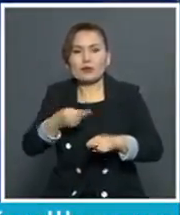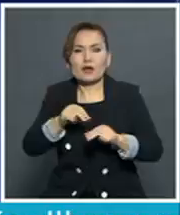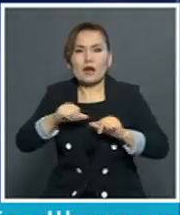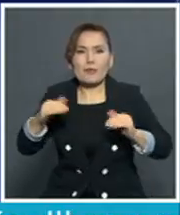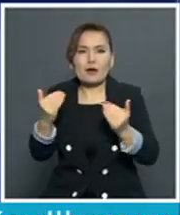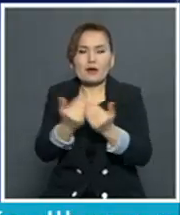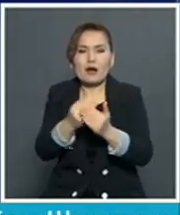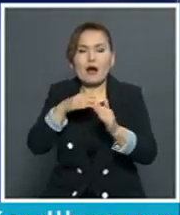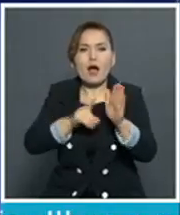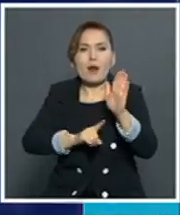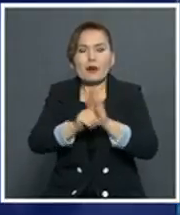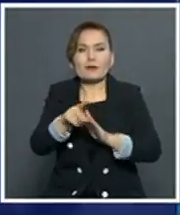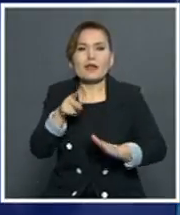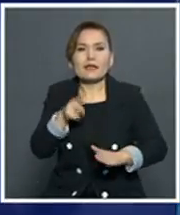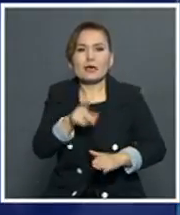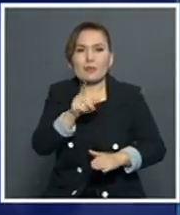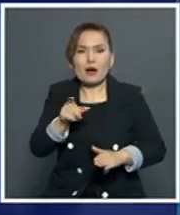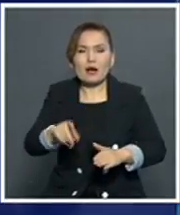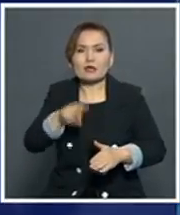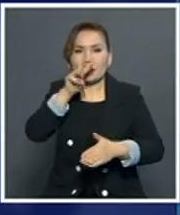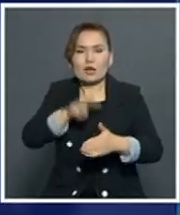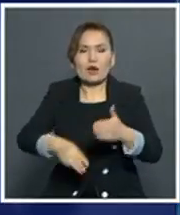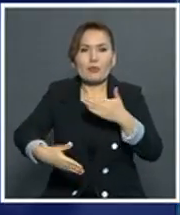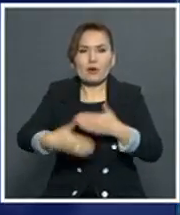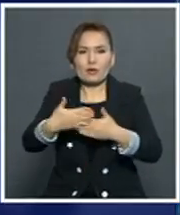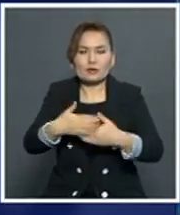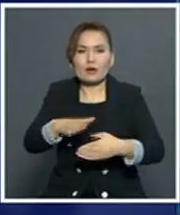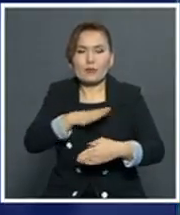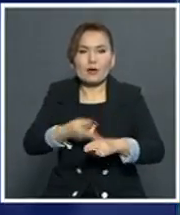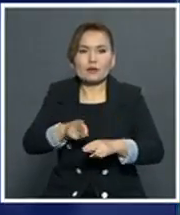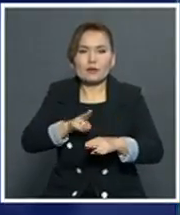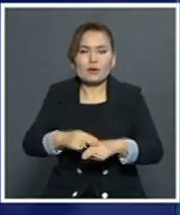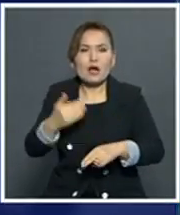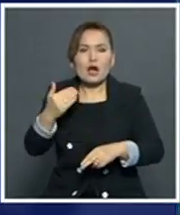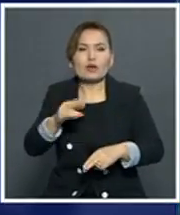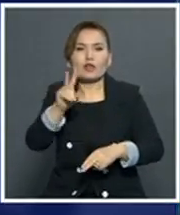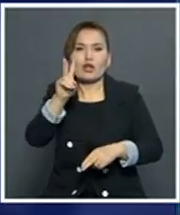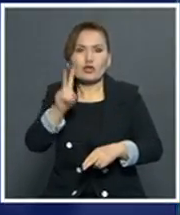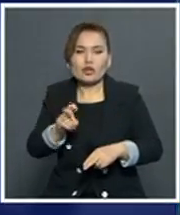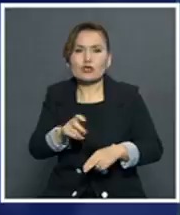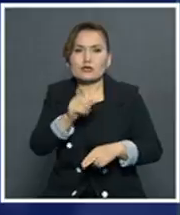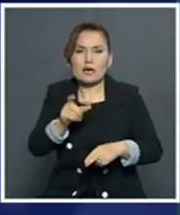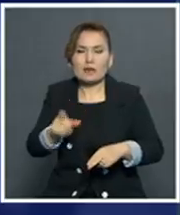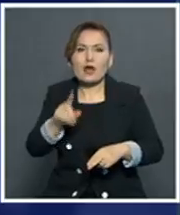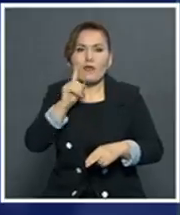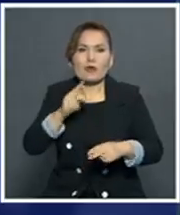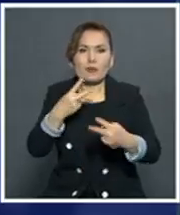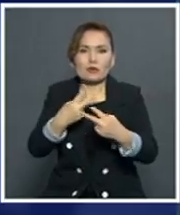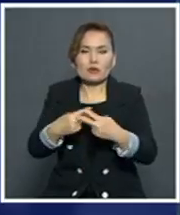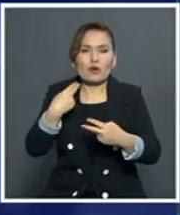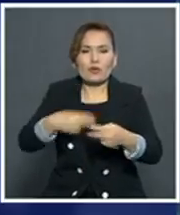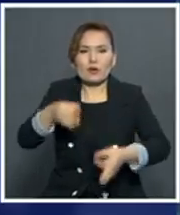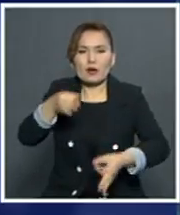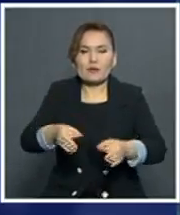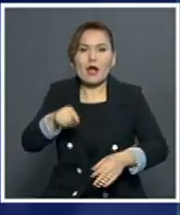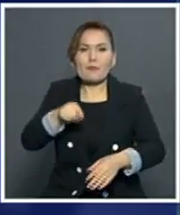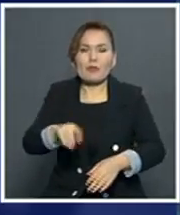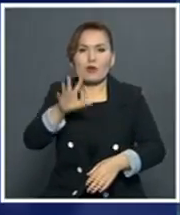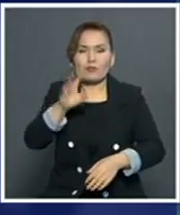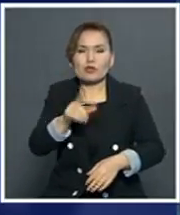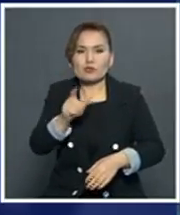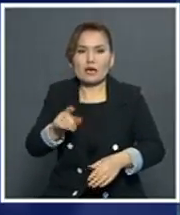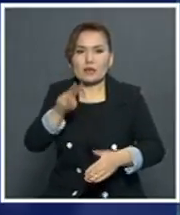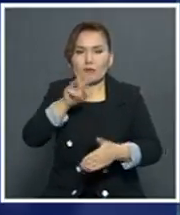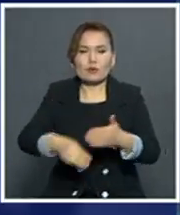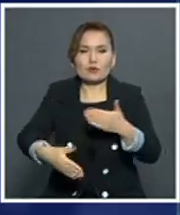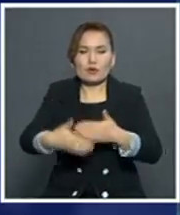карантин басталғалы 2000-нен астам азамат әкімшілік жауапкершілікке тартылған. Олардың 200-ге жуығы уақытша қамауға алынса, 1500-ге жуығына айыппұл